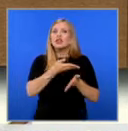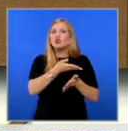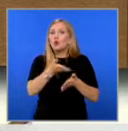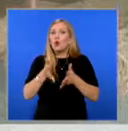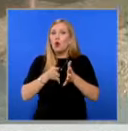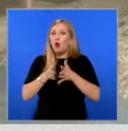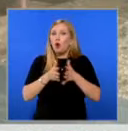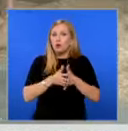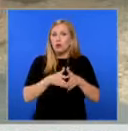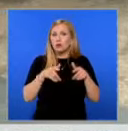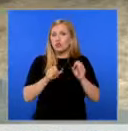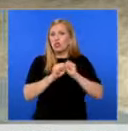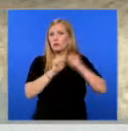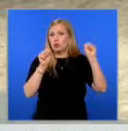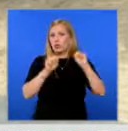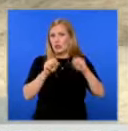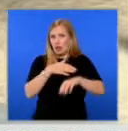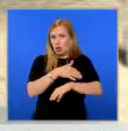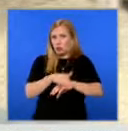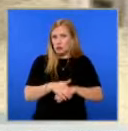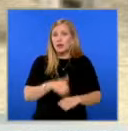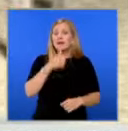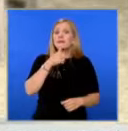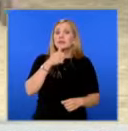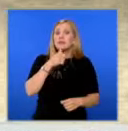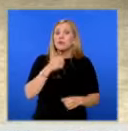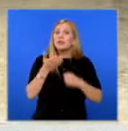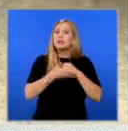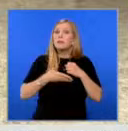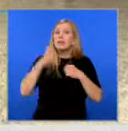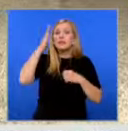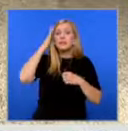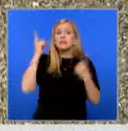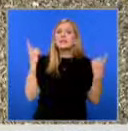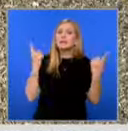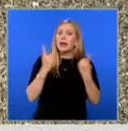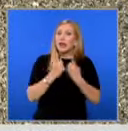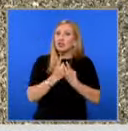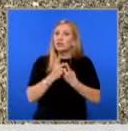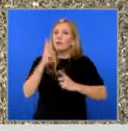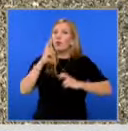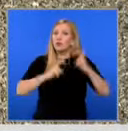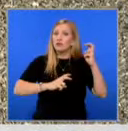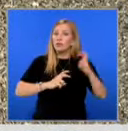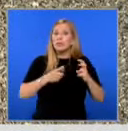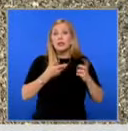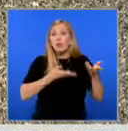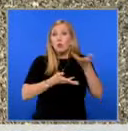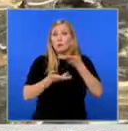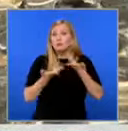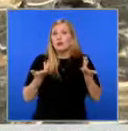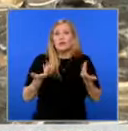тракторите по улиците в събота земеделският министър ще се срещне със зърнопроизводители за да обсъди с тях какви мерки могат да бъдат